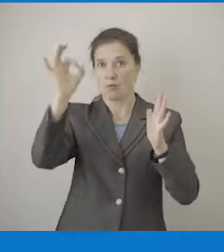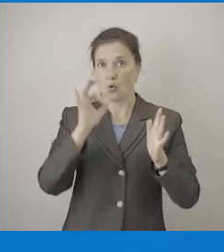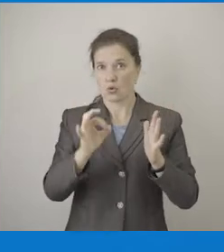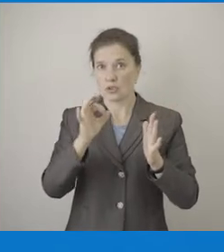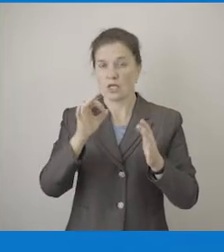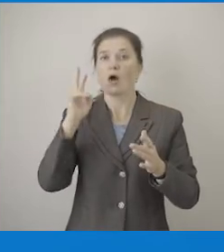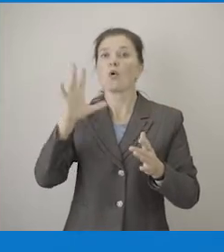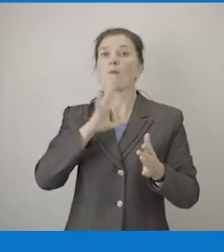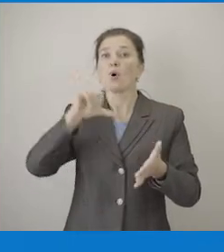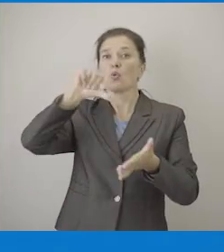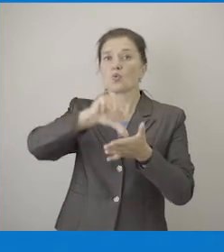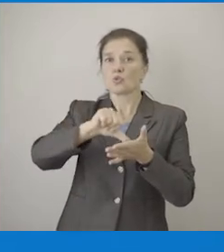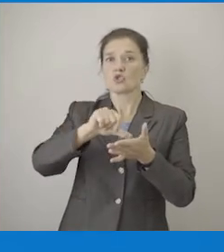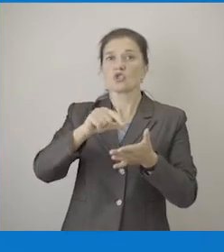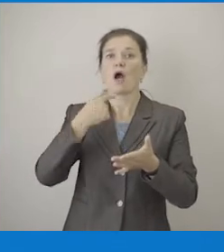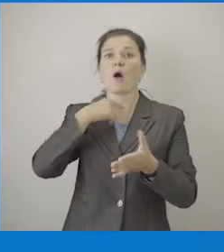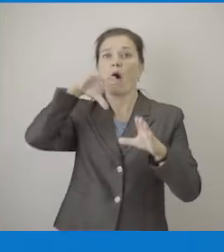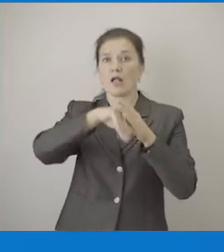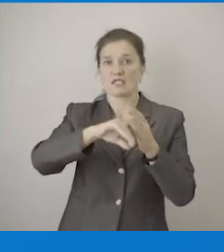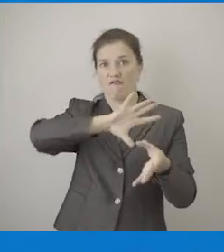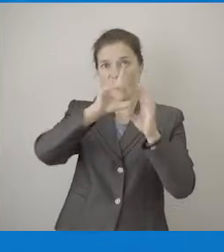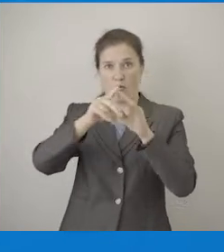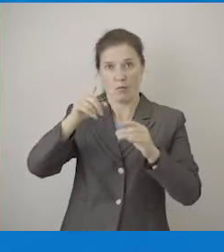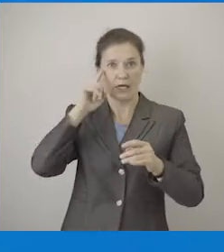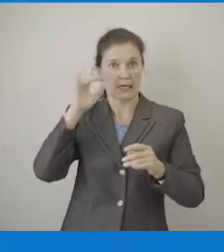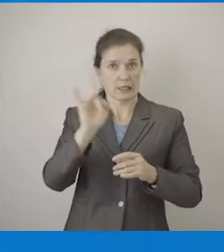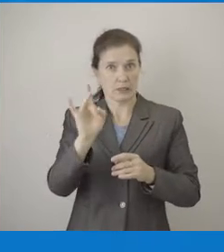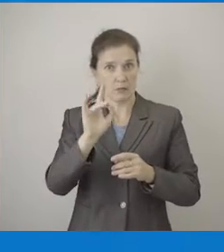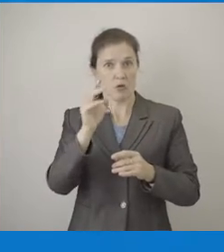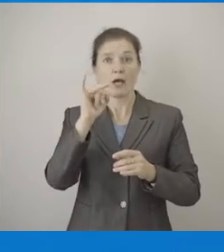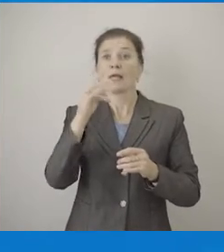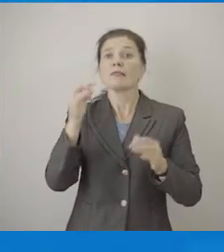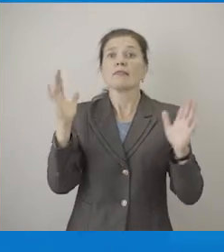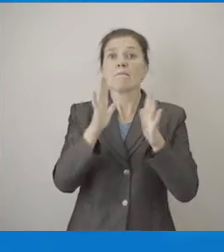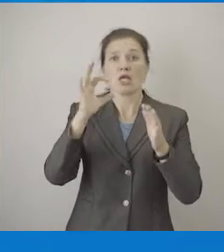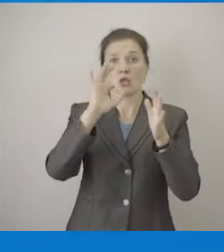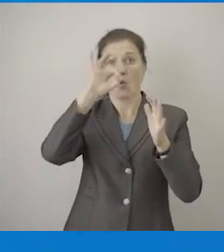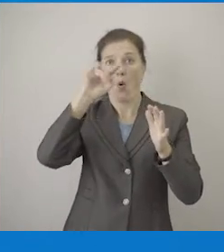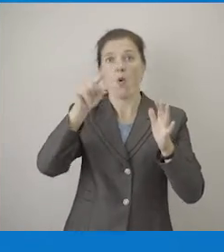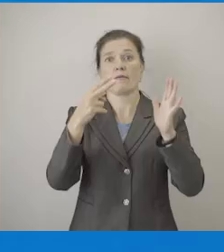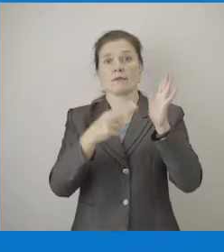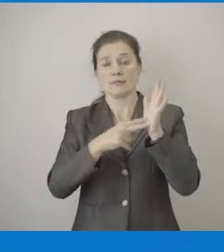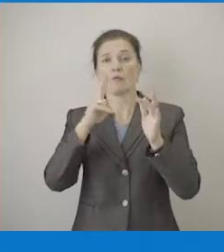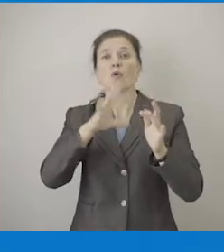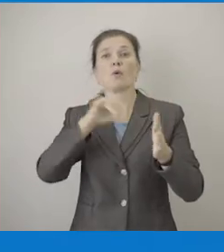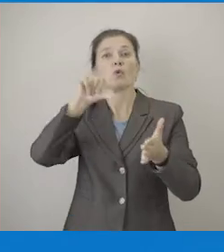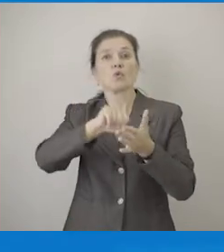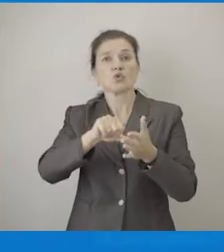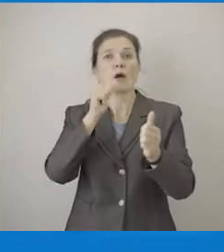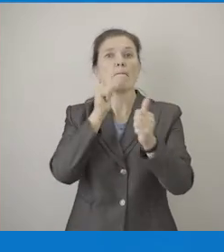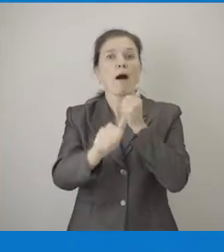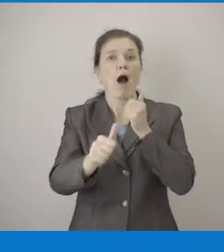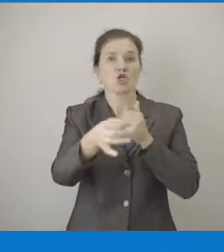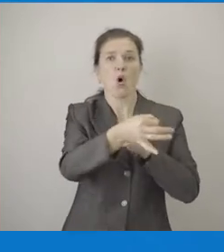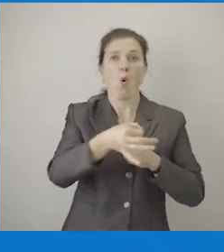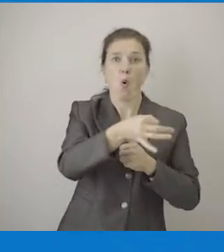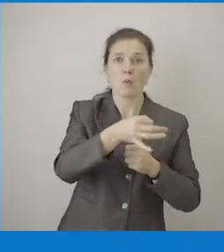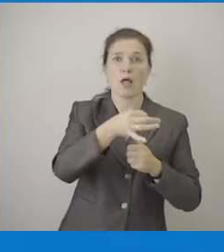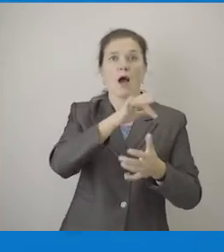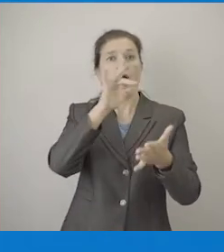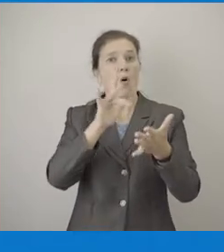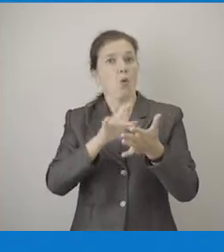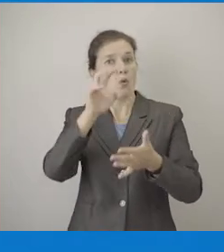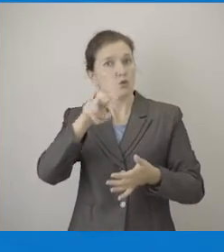Партия должна набрать не менее 7% голосов избирателей, принявших участие в голосовании в целом по стране, и не менее